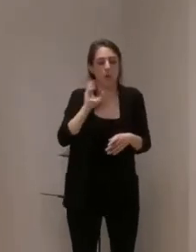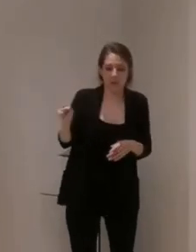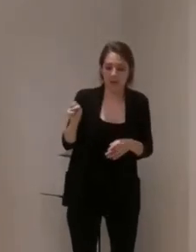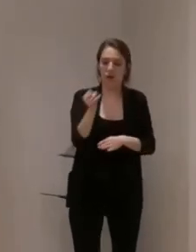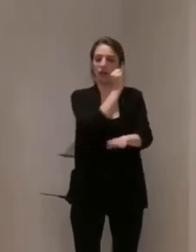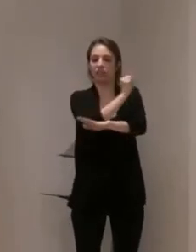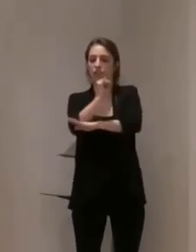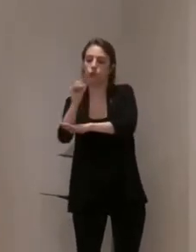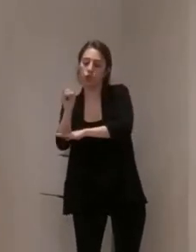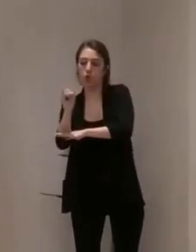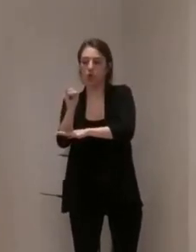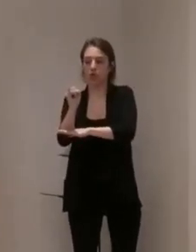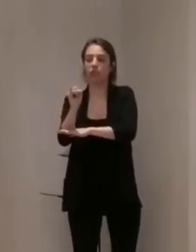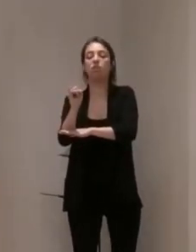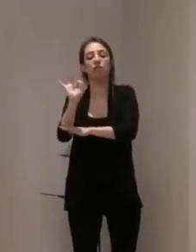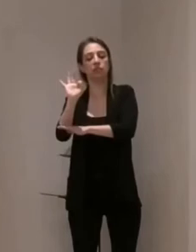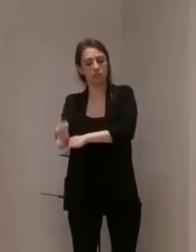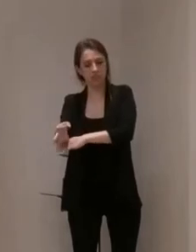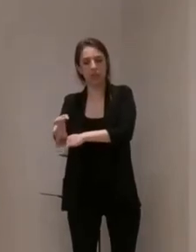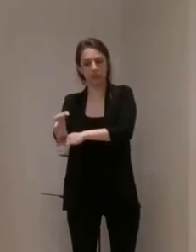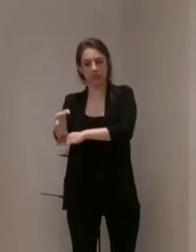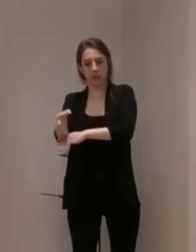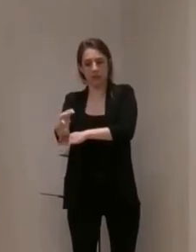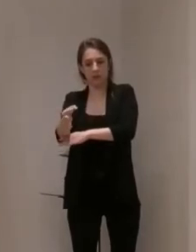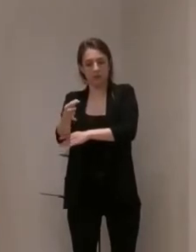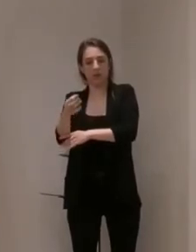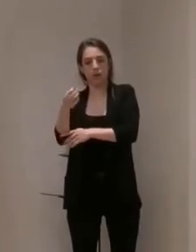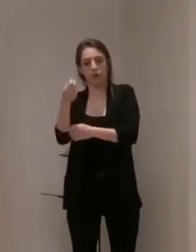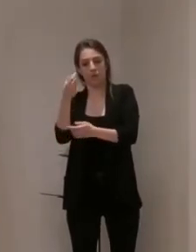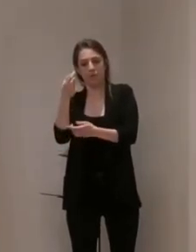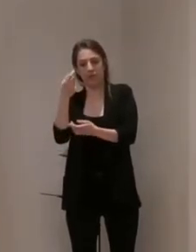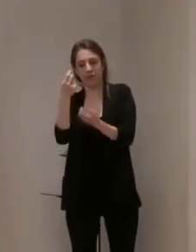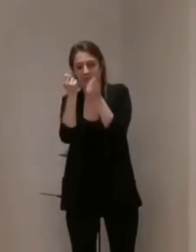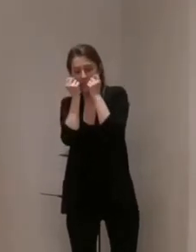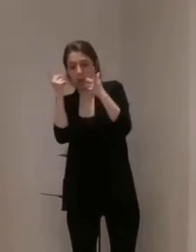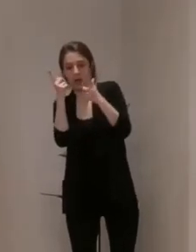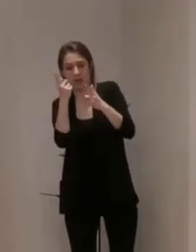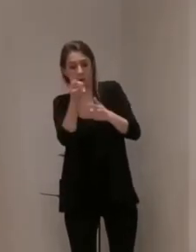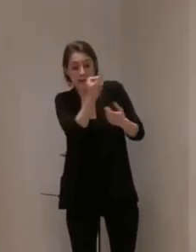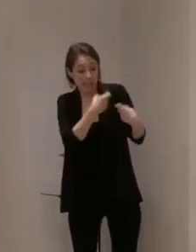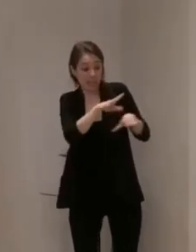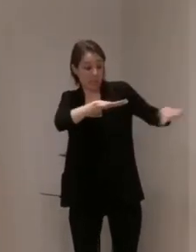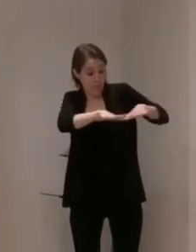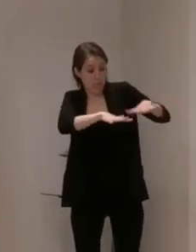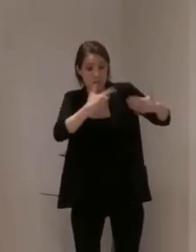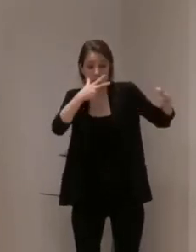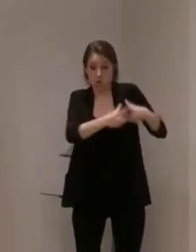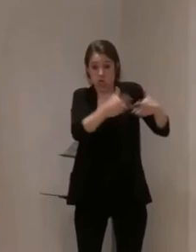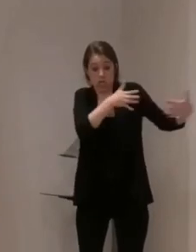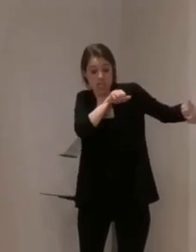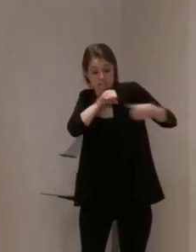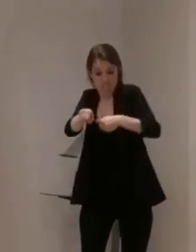institucions, llavors ja reaccionen, però d'entrada, o hi ha mobilització popular,